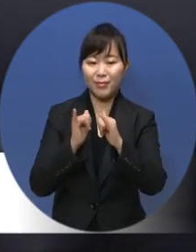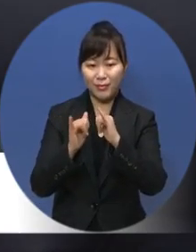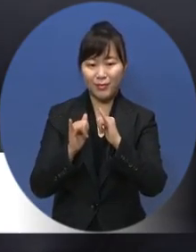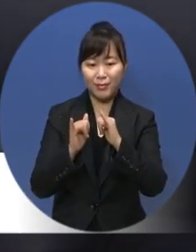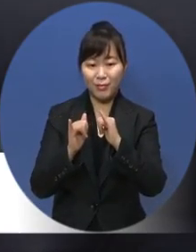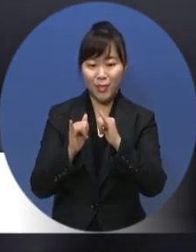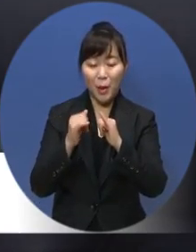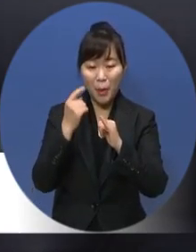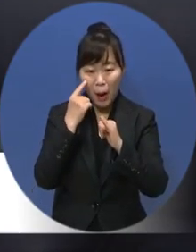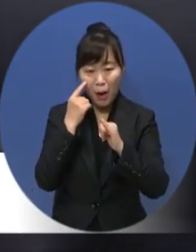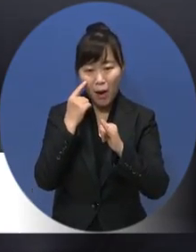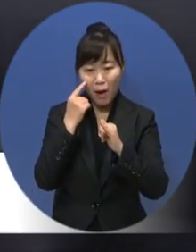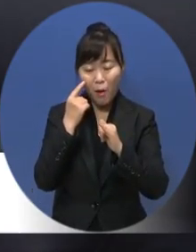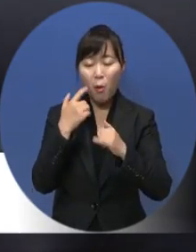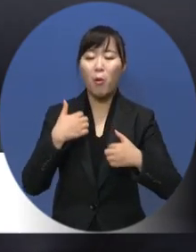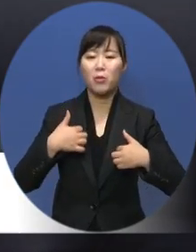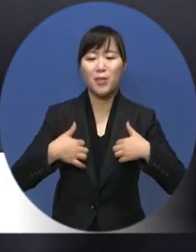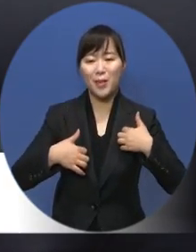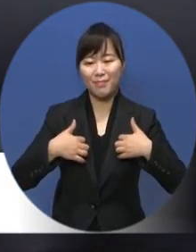인터뷰했더니